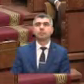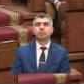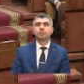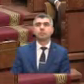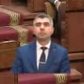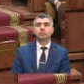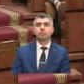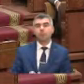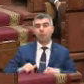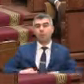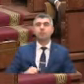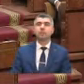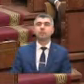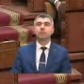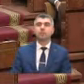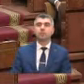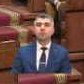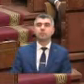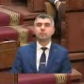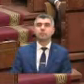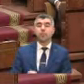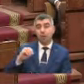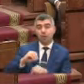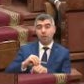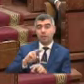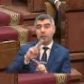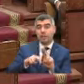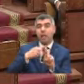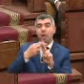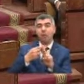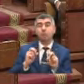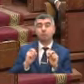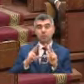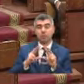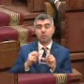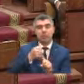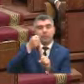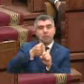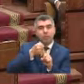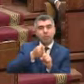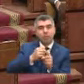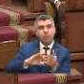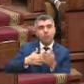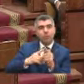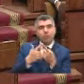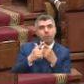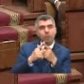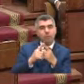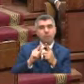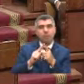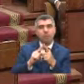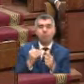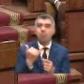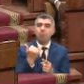سيد الوزير، كما أشرتم في جوابكم، فعلا هناك مجهودات تبذل من أجل تحسين